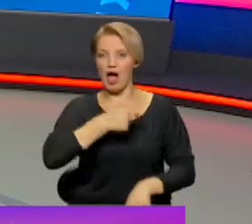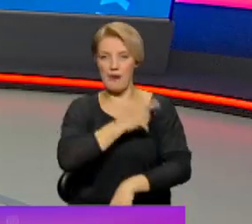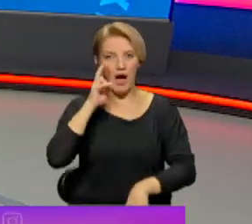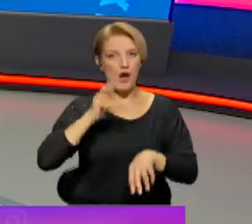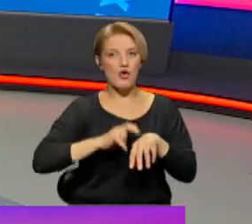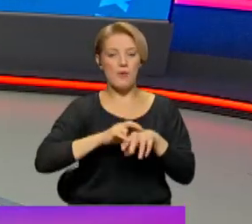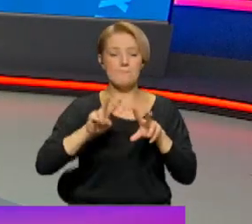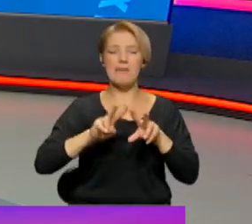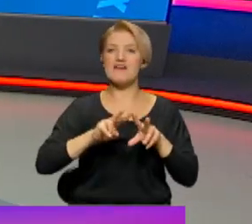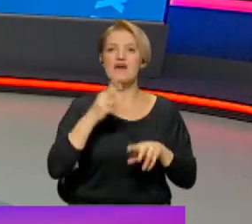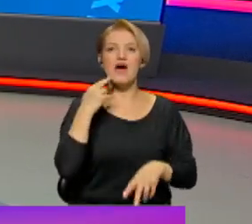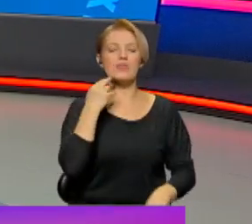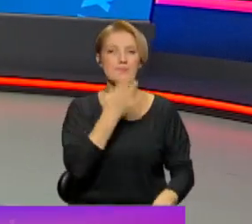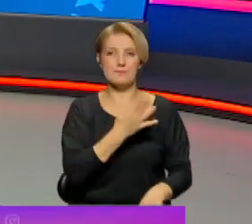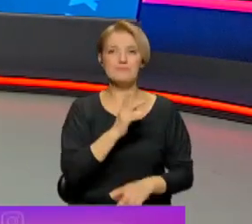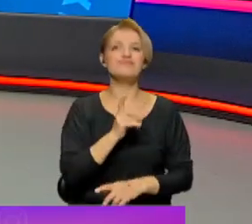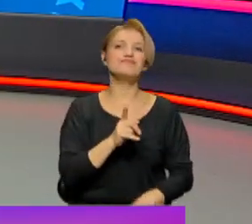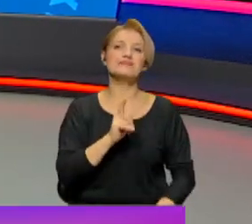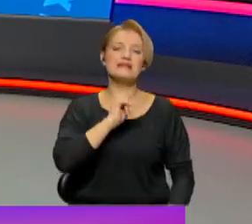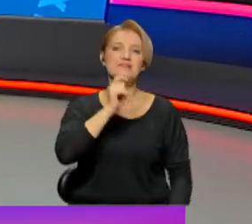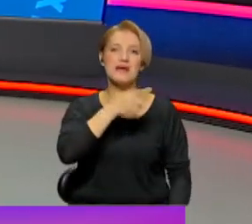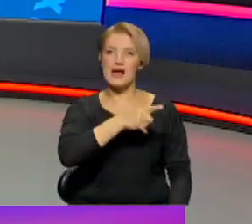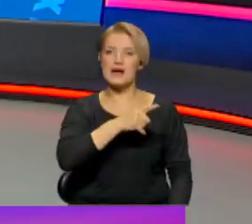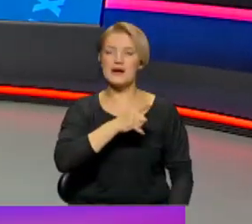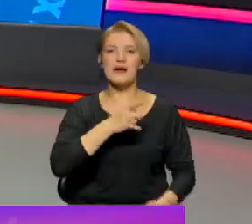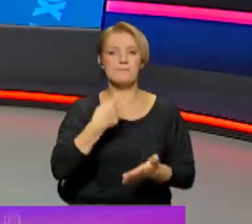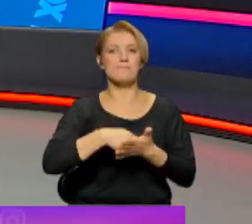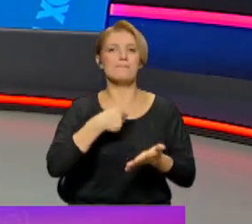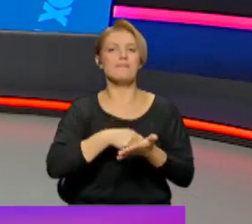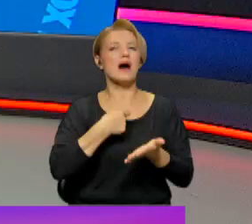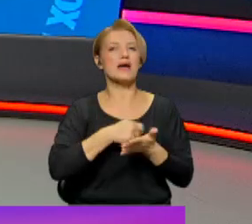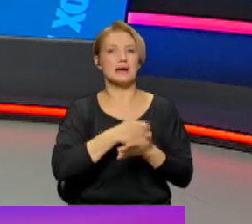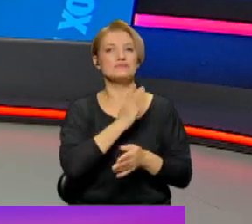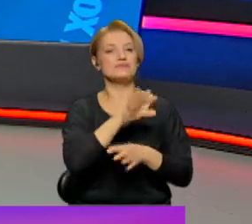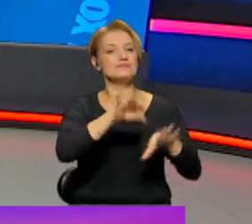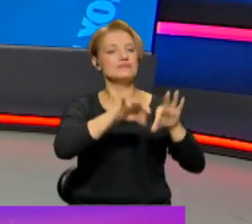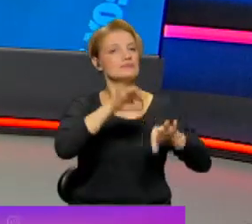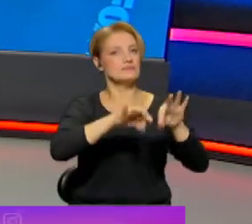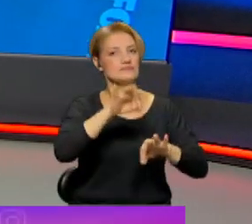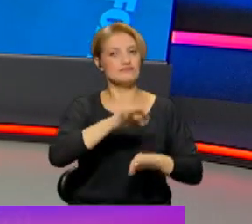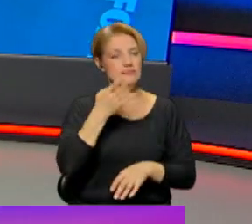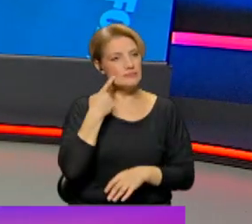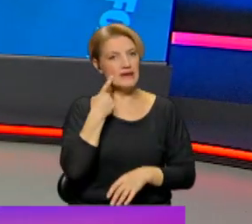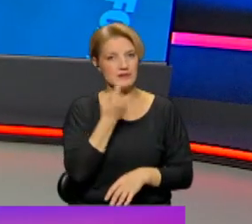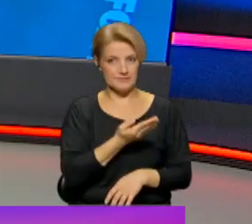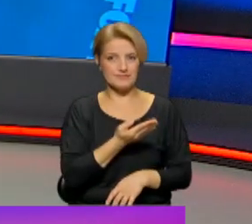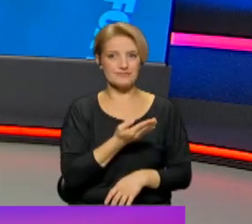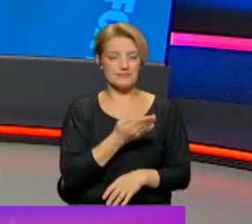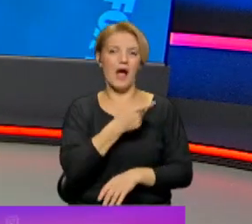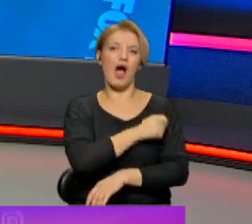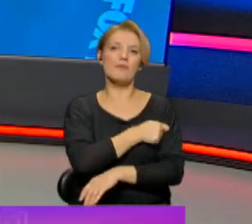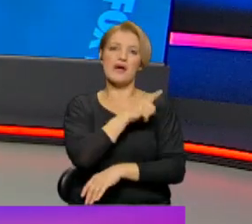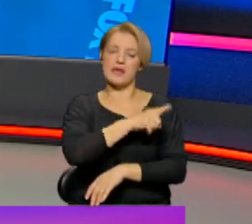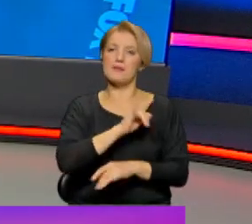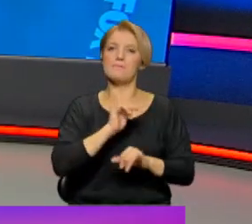musunuz? Merve Görgün Almanya'da market nabzı tutuyor biliyorsunuz son günlerde. Bakın